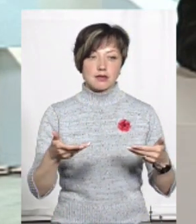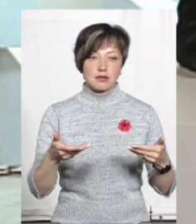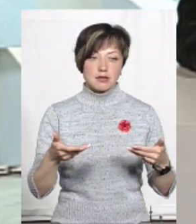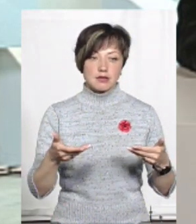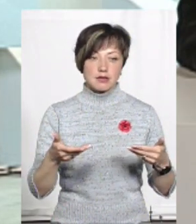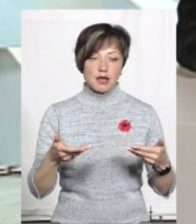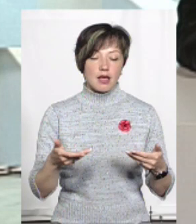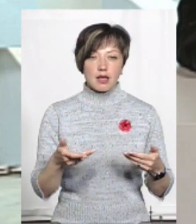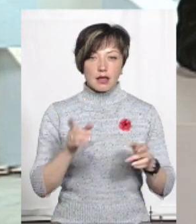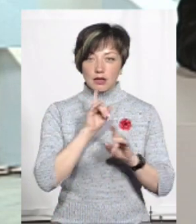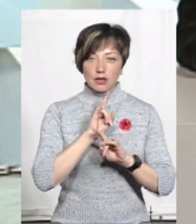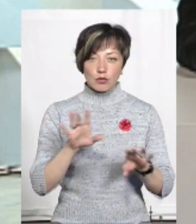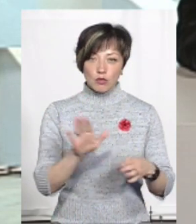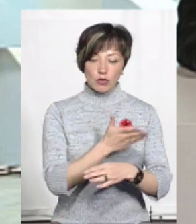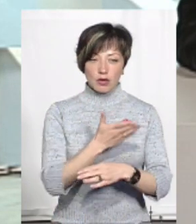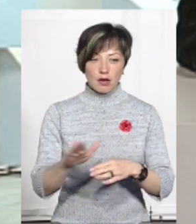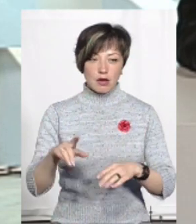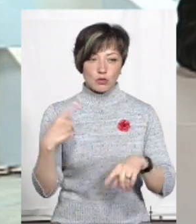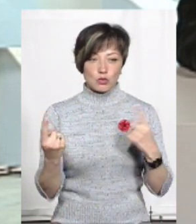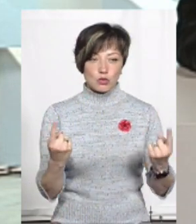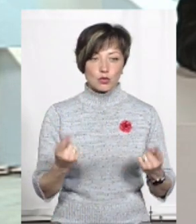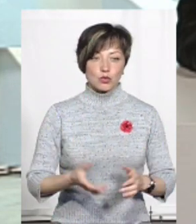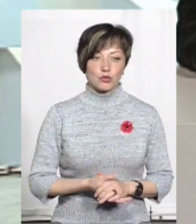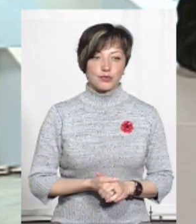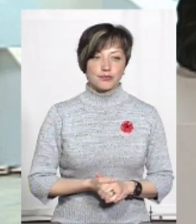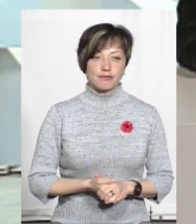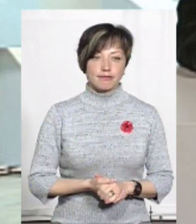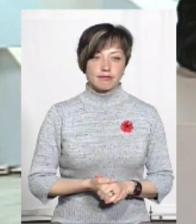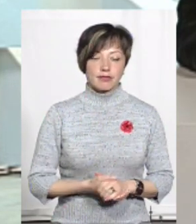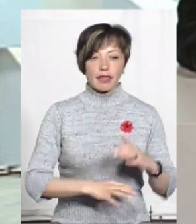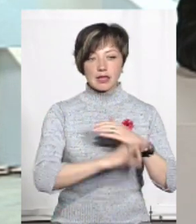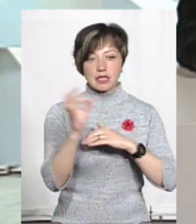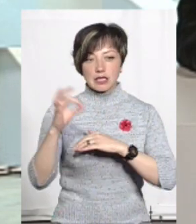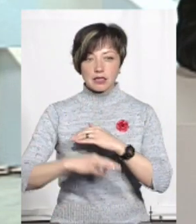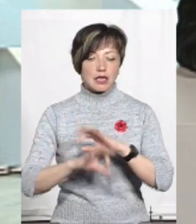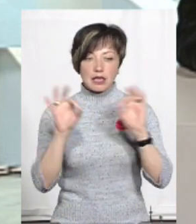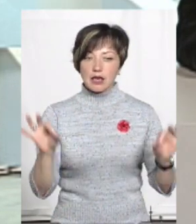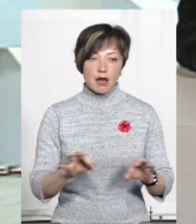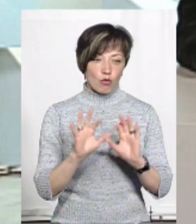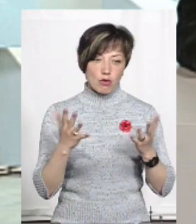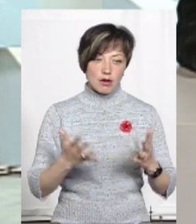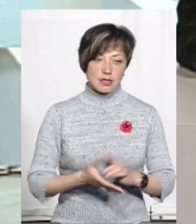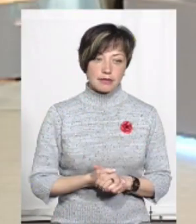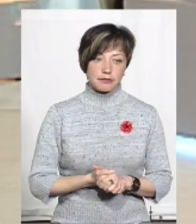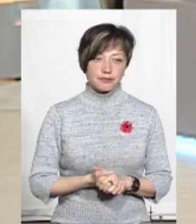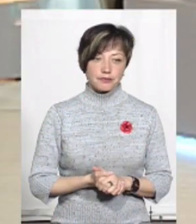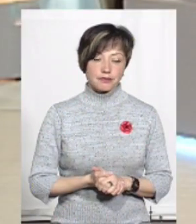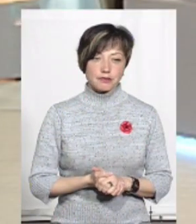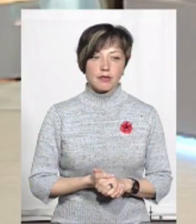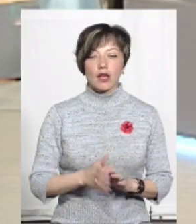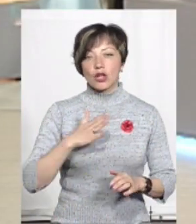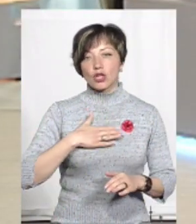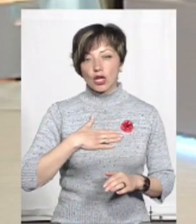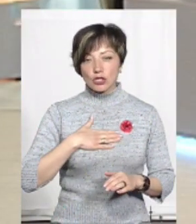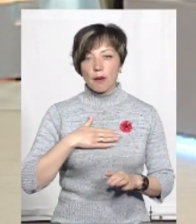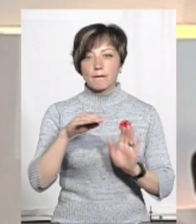І не будемо ми поділяти друг друга. Ні в якому. На схід і захід, ні в якому разі. Так. Ну що ж,